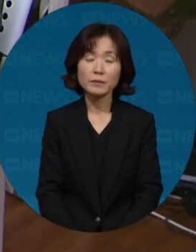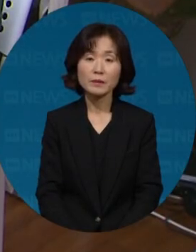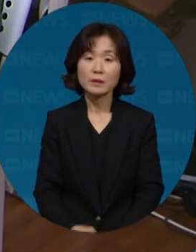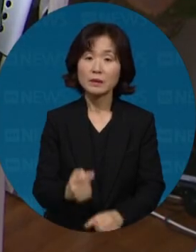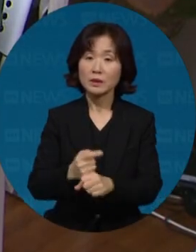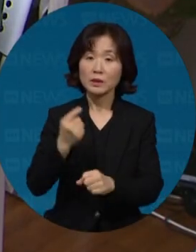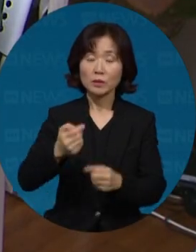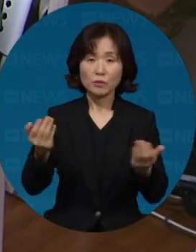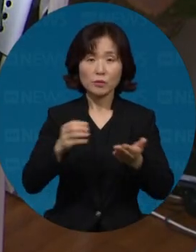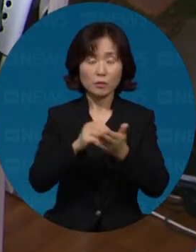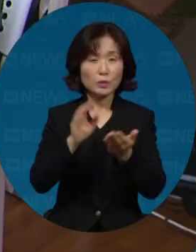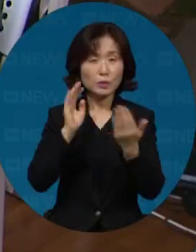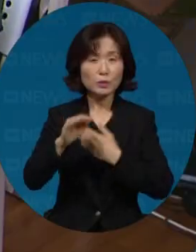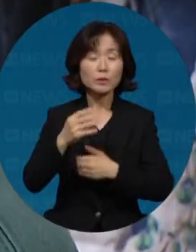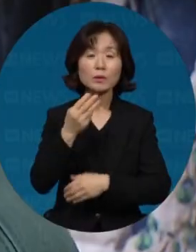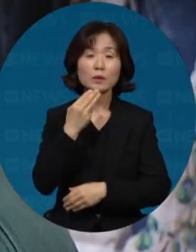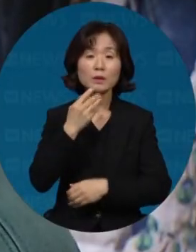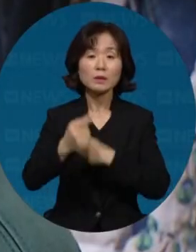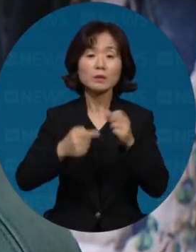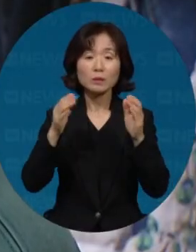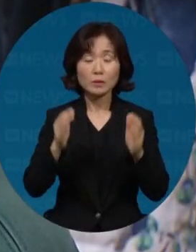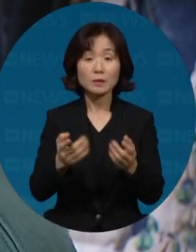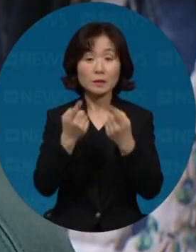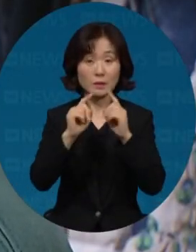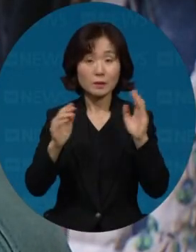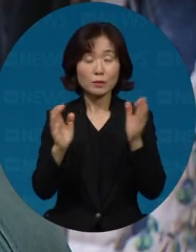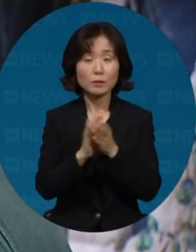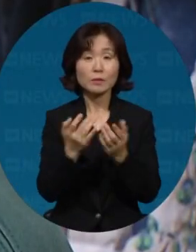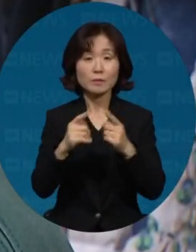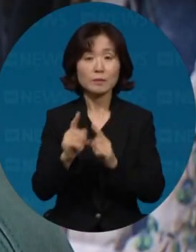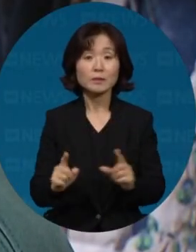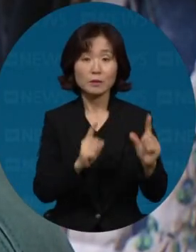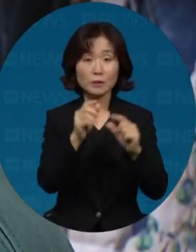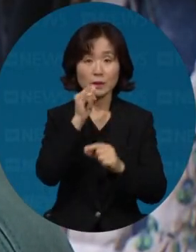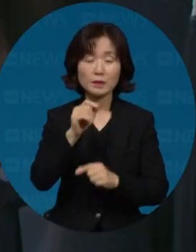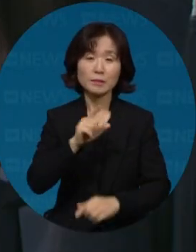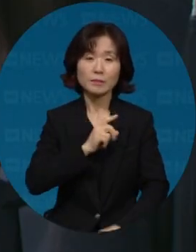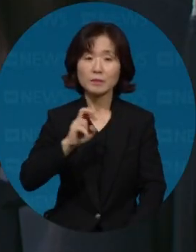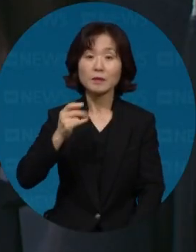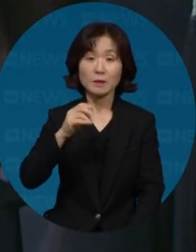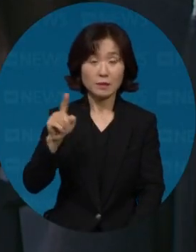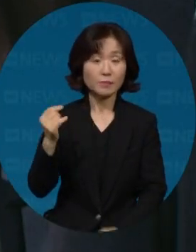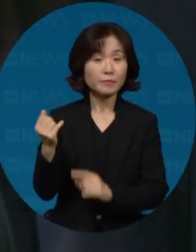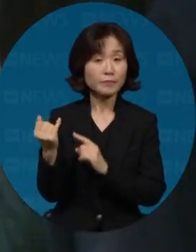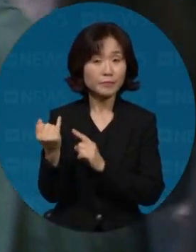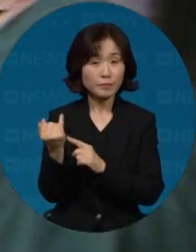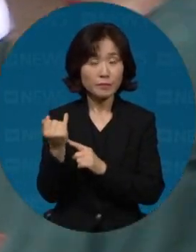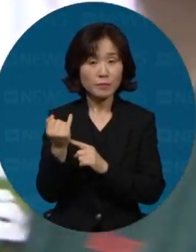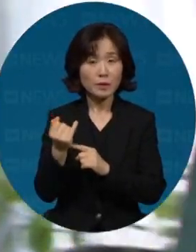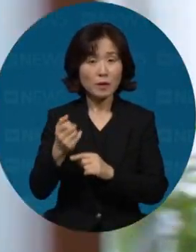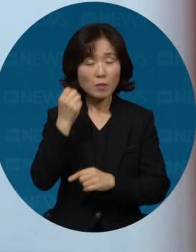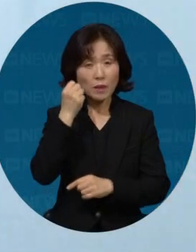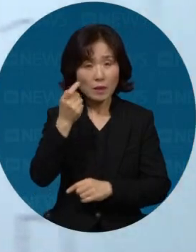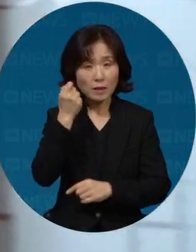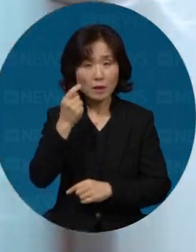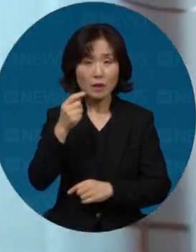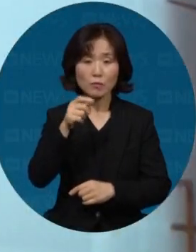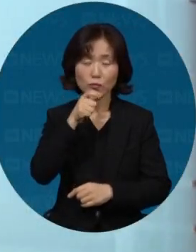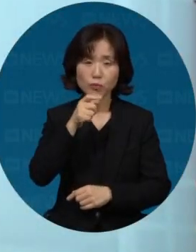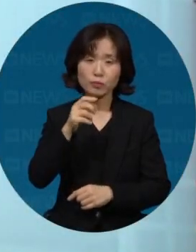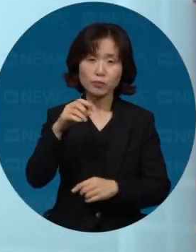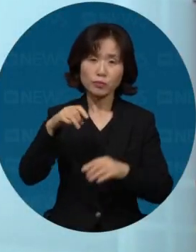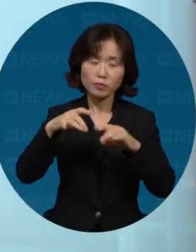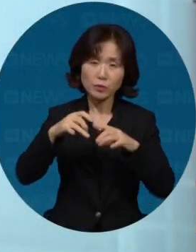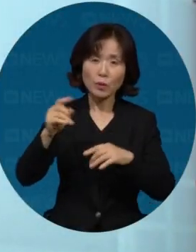지난해 취업한 이후 서울에서 1년째 대학 친구와 함께 살고 있는 미나 씨. 매달 월세와 공과금을 반반씩 내고